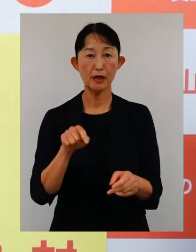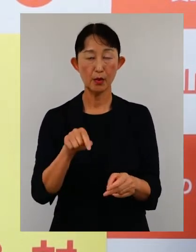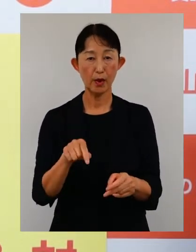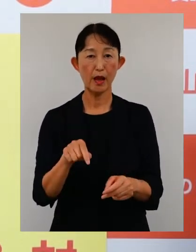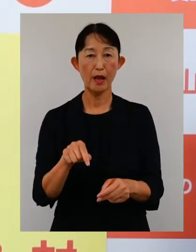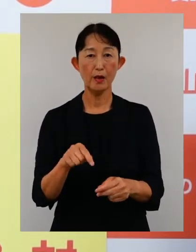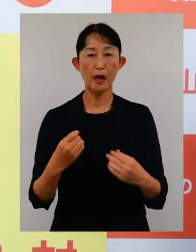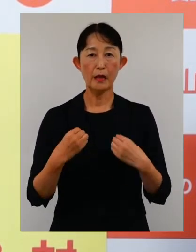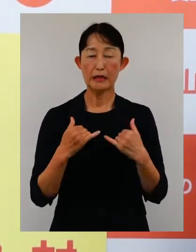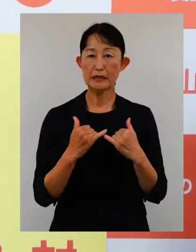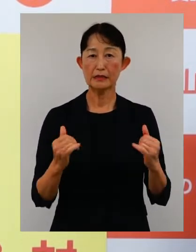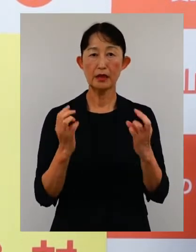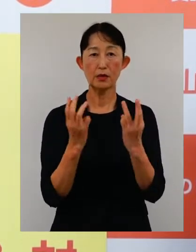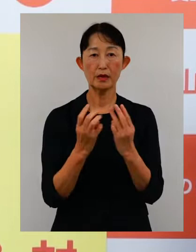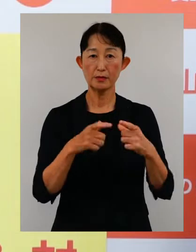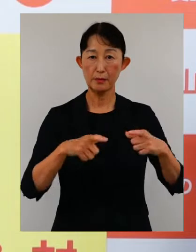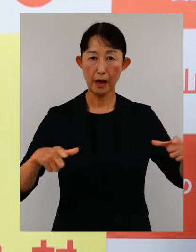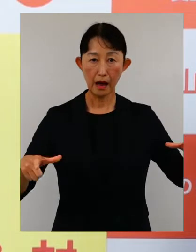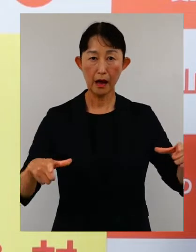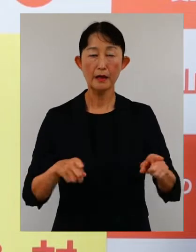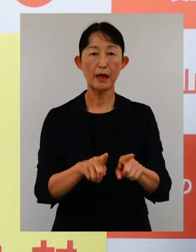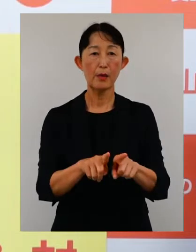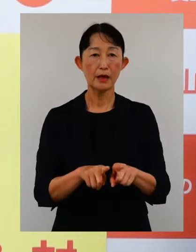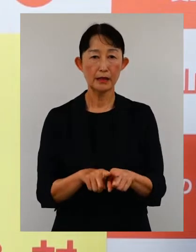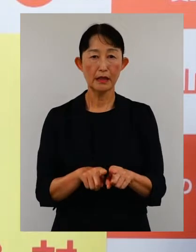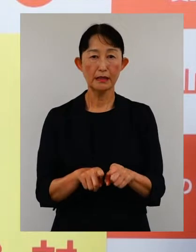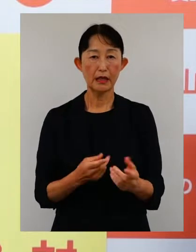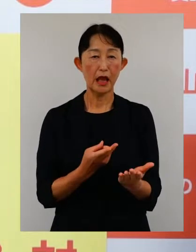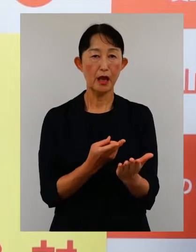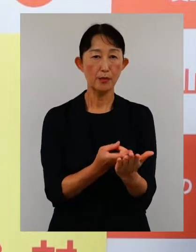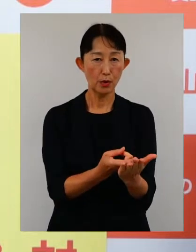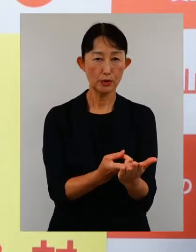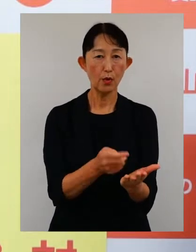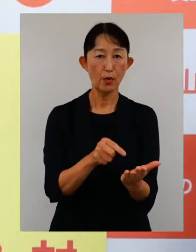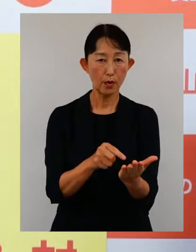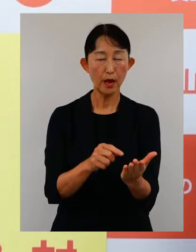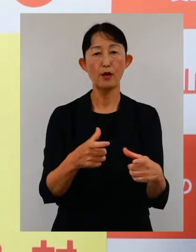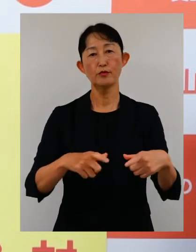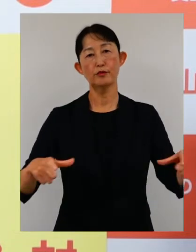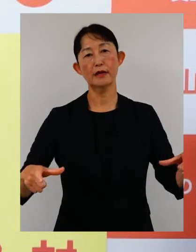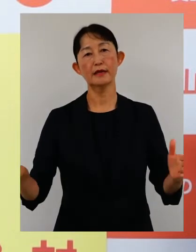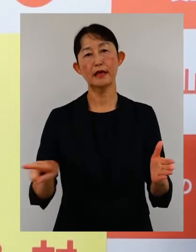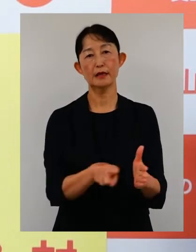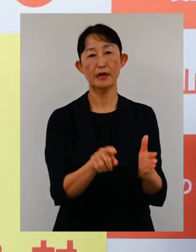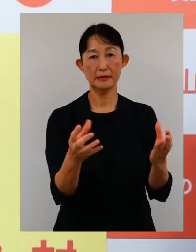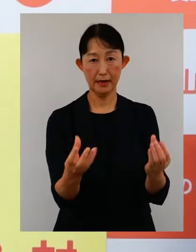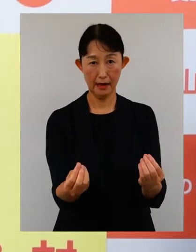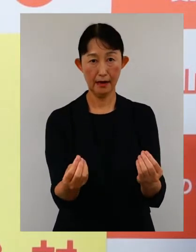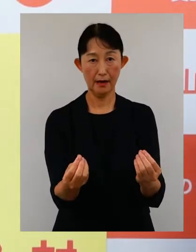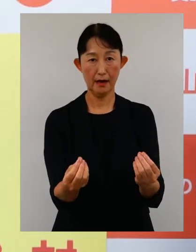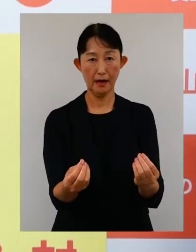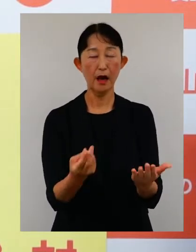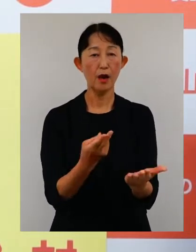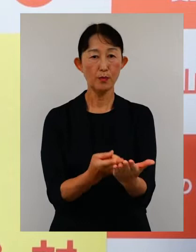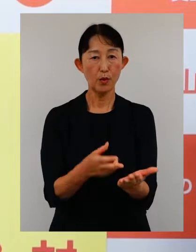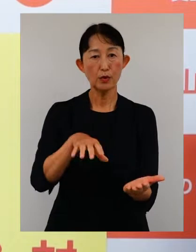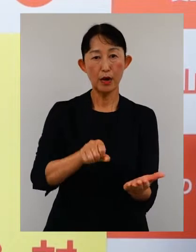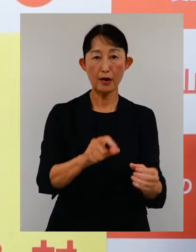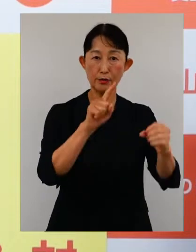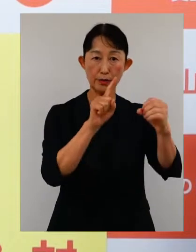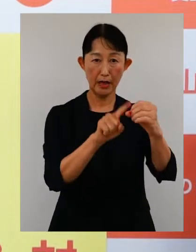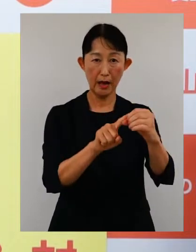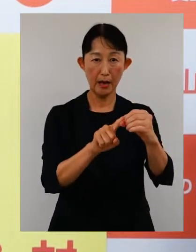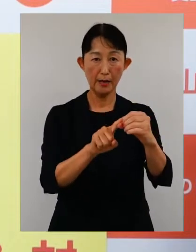ますが、感染者数の急増に伴い受け入れ病床を増床してきたところであり、病床の確保に向け